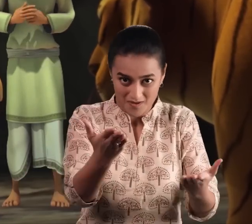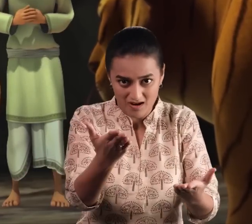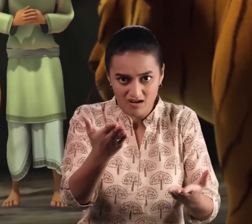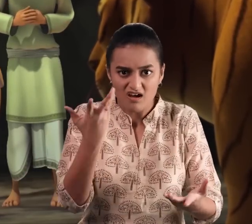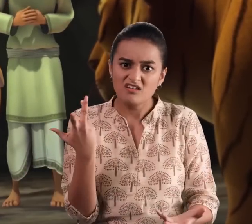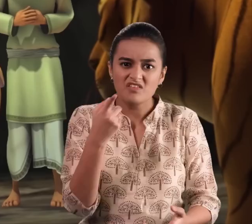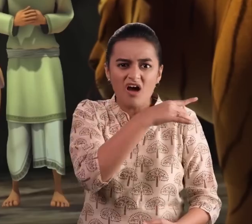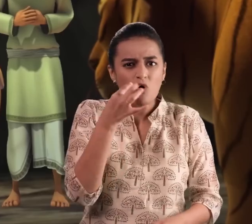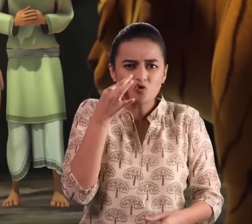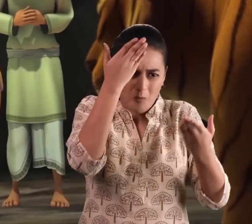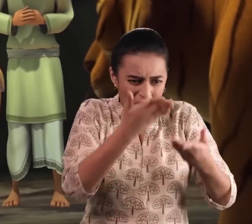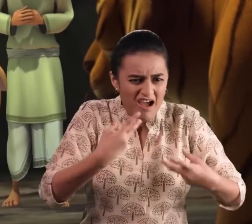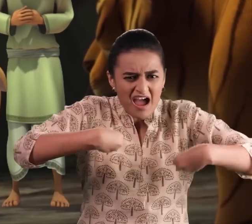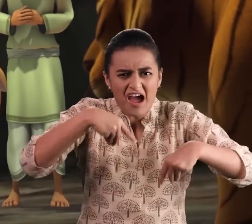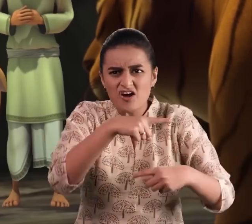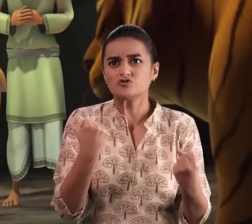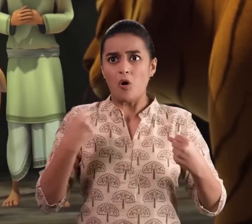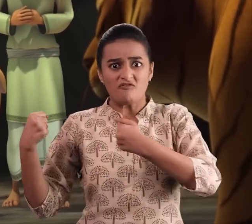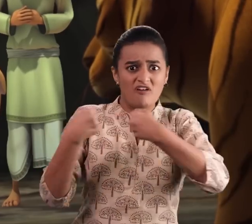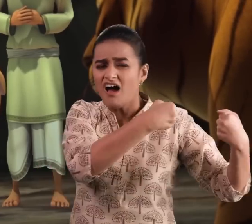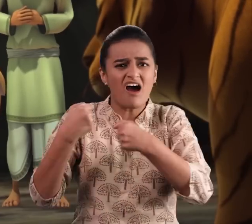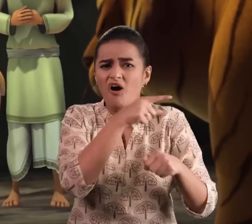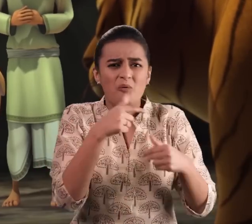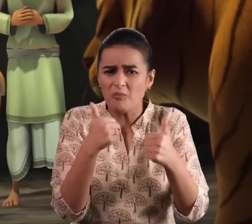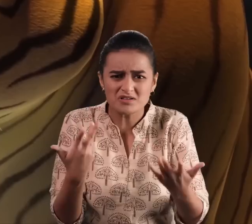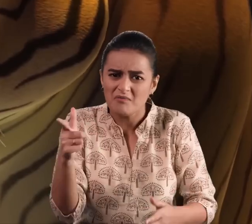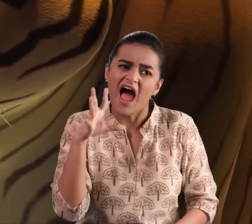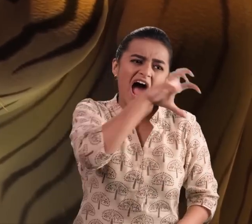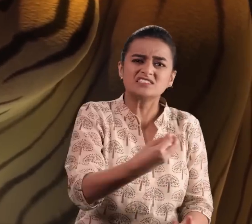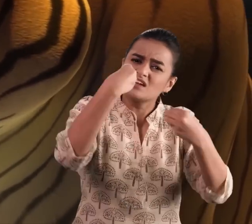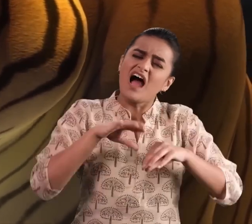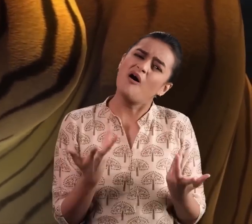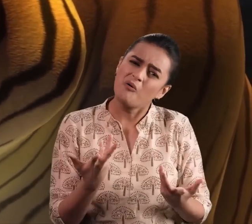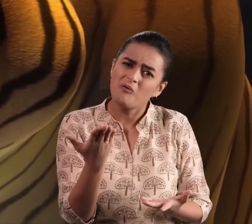को खाओगे जिसके शरीर में तुमसे लड़ने के लिए शक्ति तक नहीं बची है।